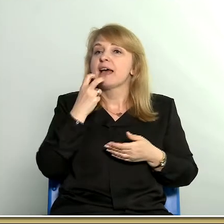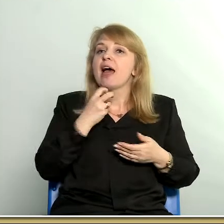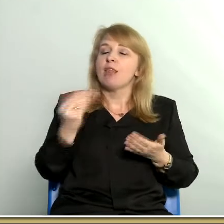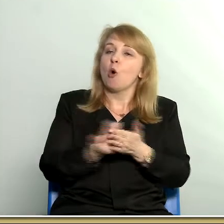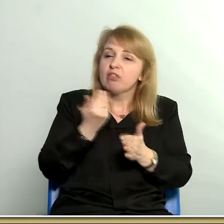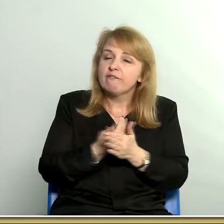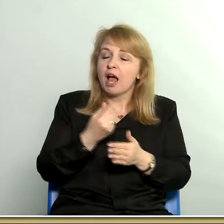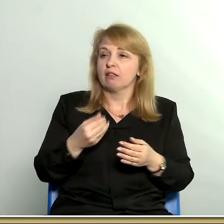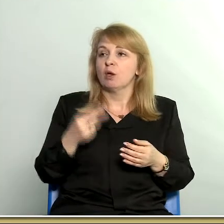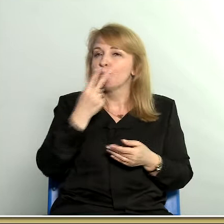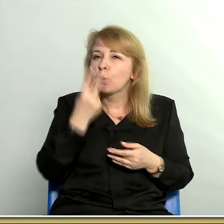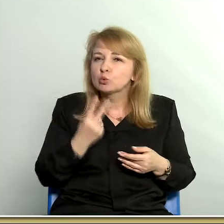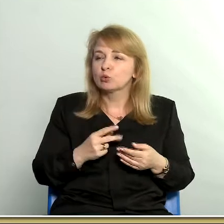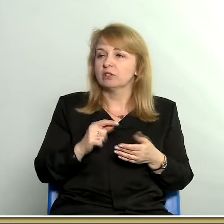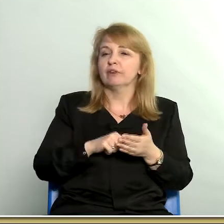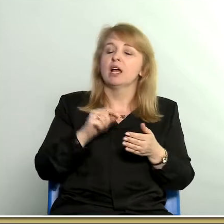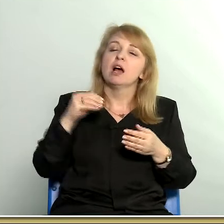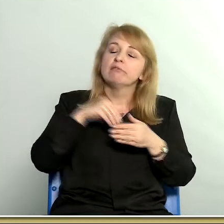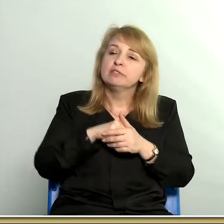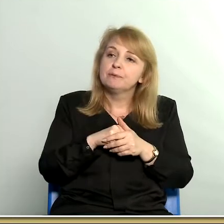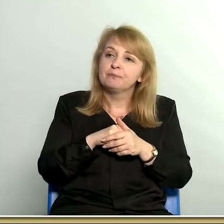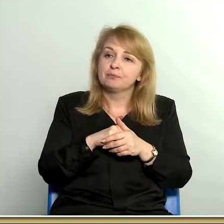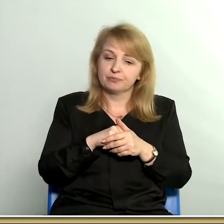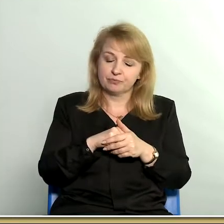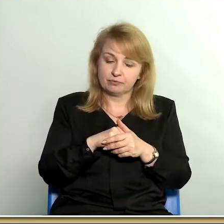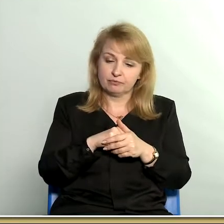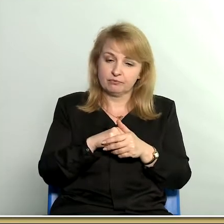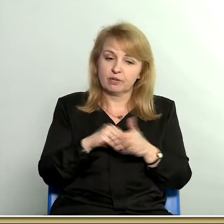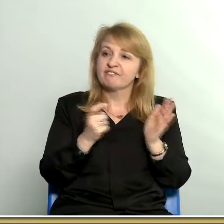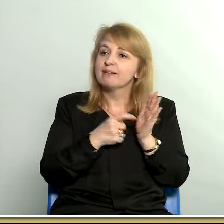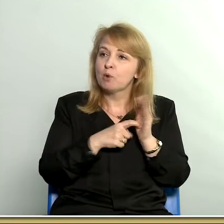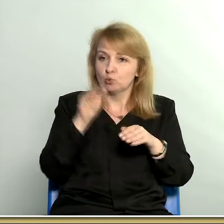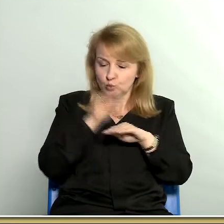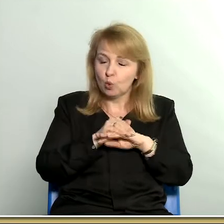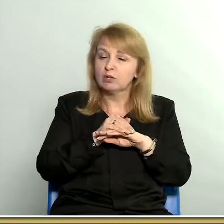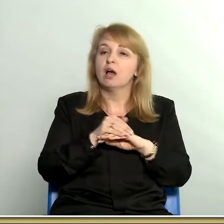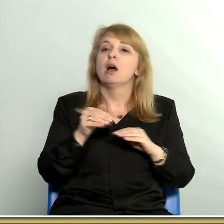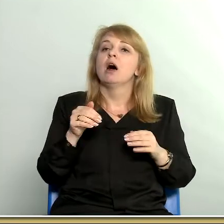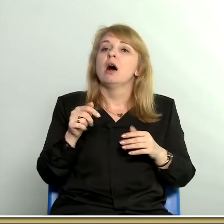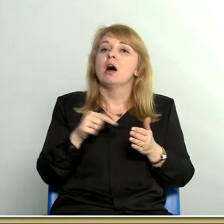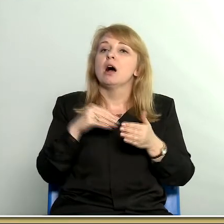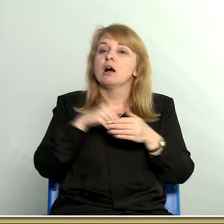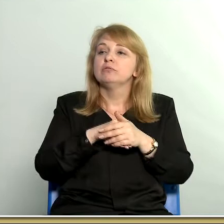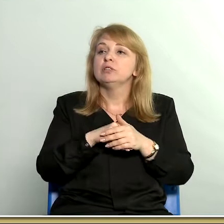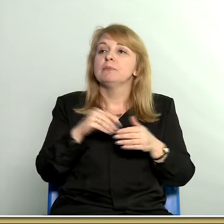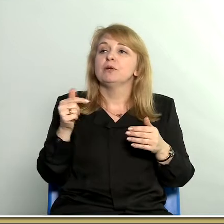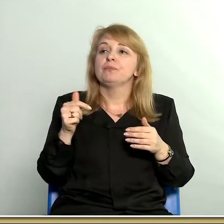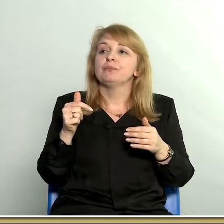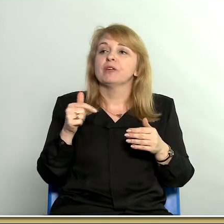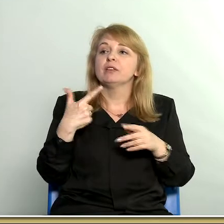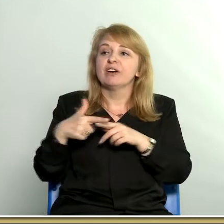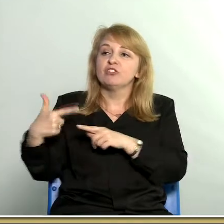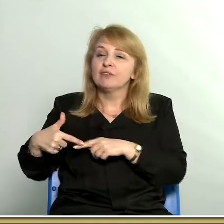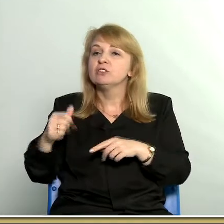produkcji energii, zresztą zgodny z wszystkimi wymogami postawionymi w strategii Europa 2020, a w naszym krajowym